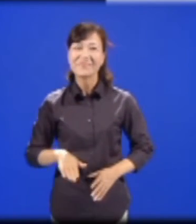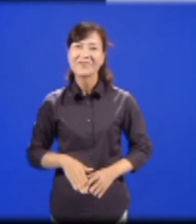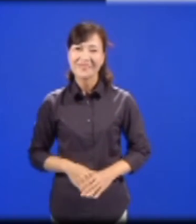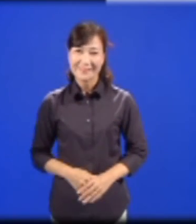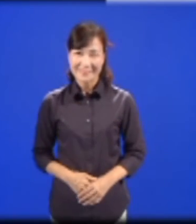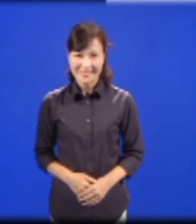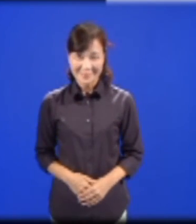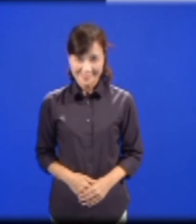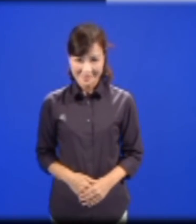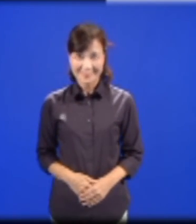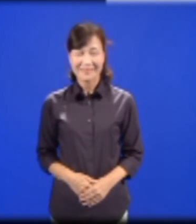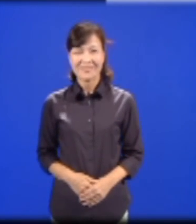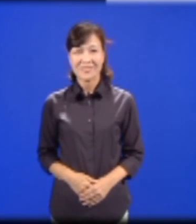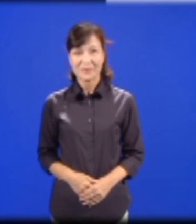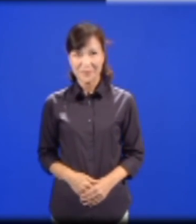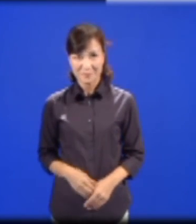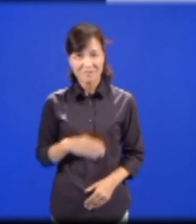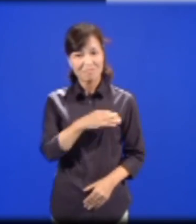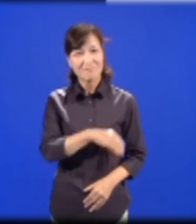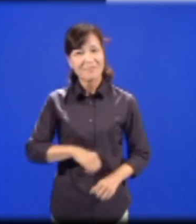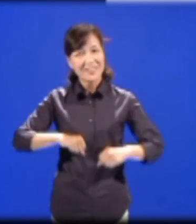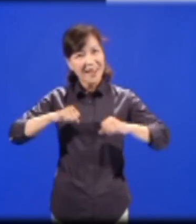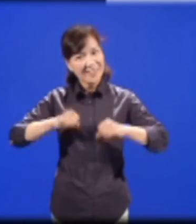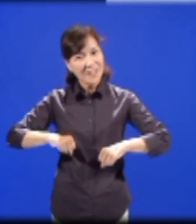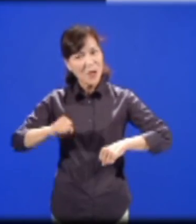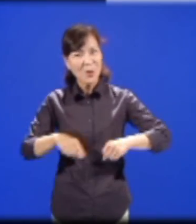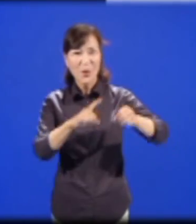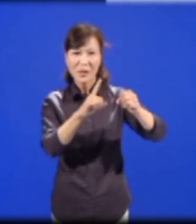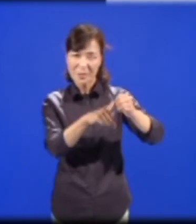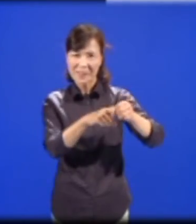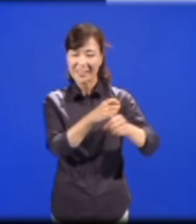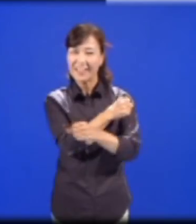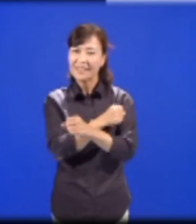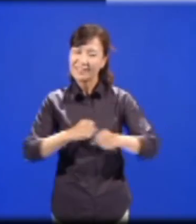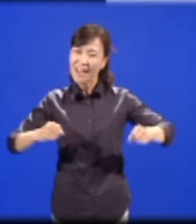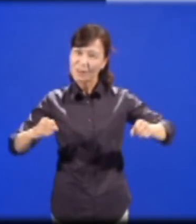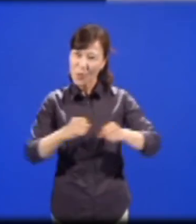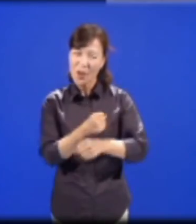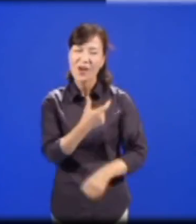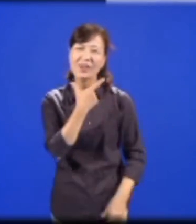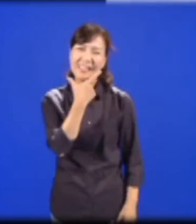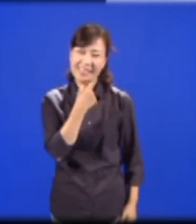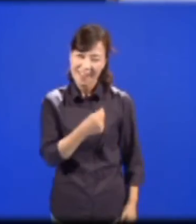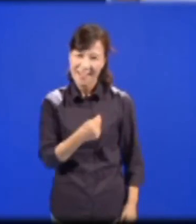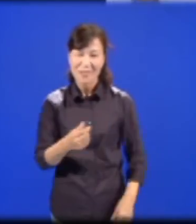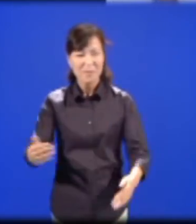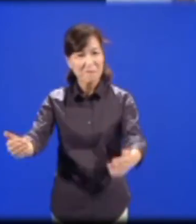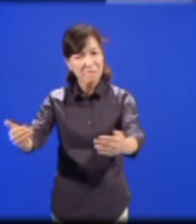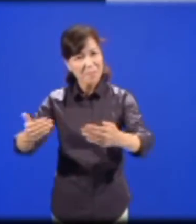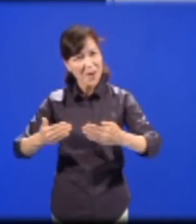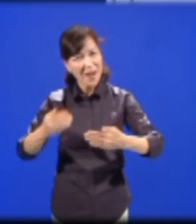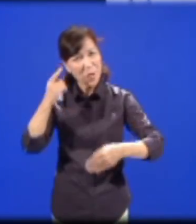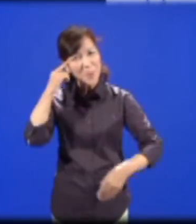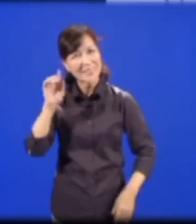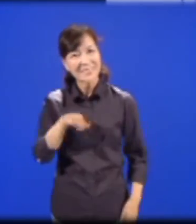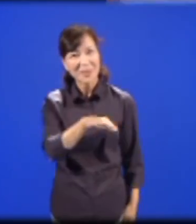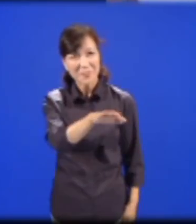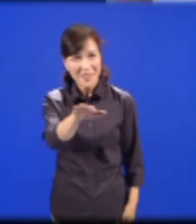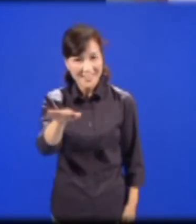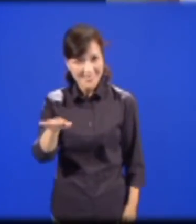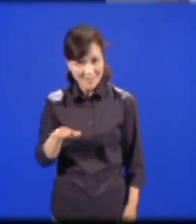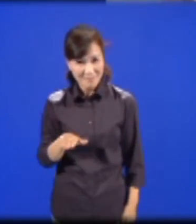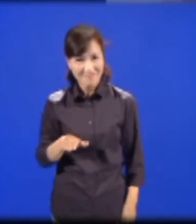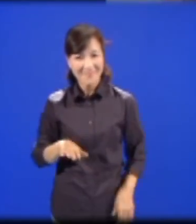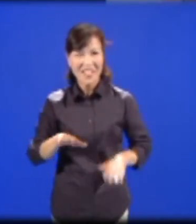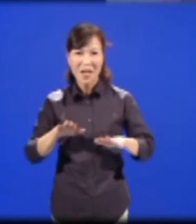てここまで見てきて健康づくりしたいなしゃなあかんなと思った皆さん、今回は特別